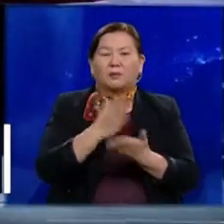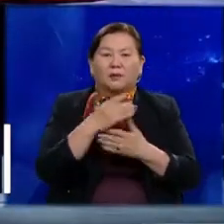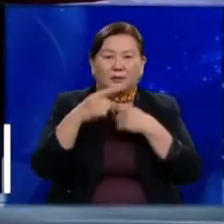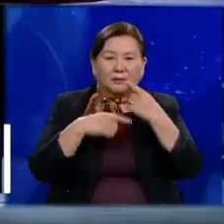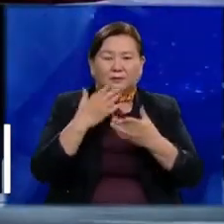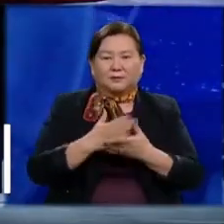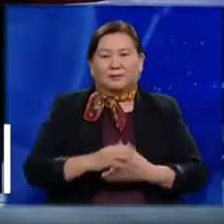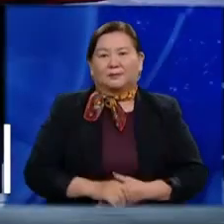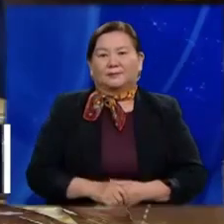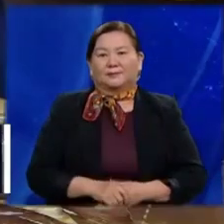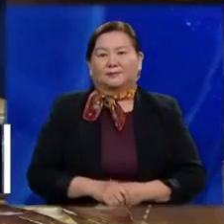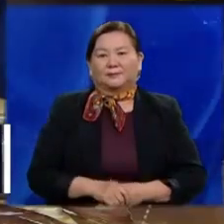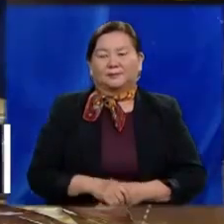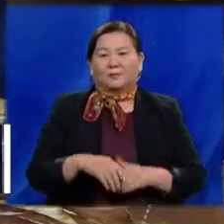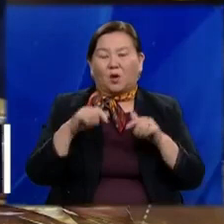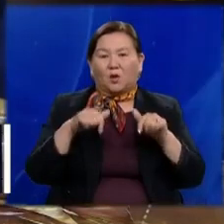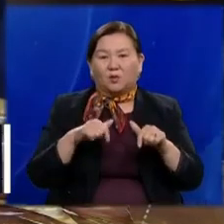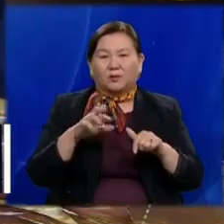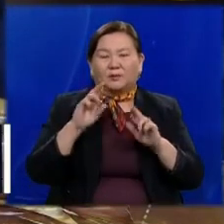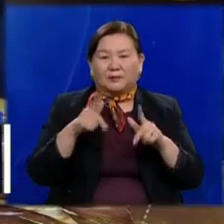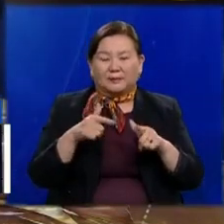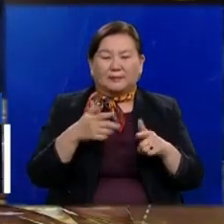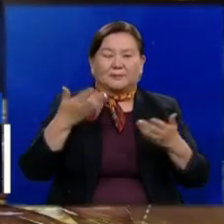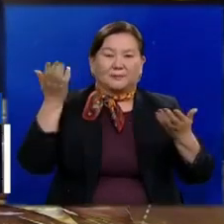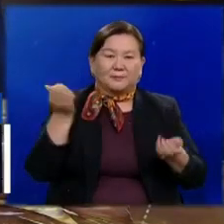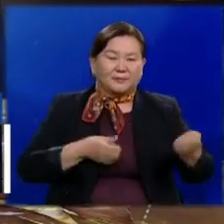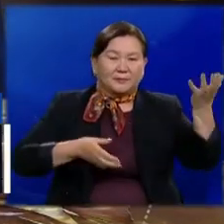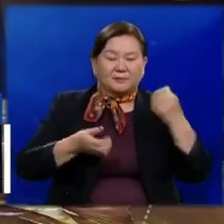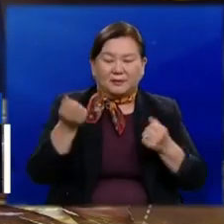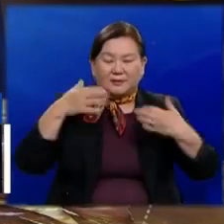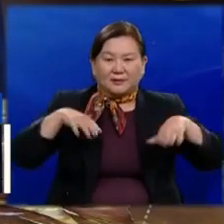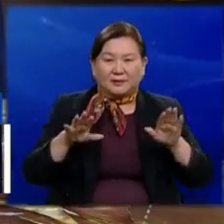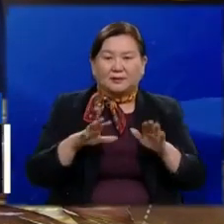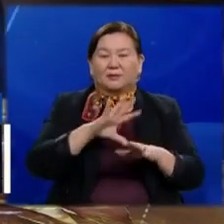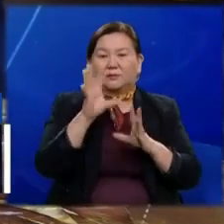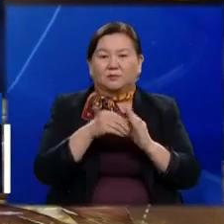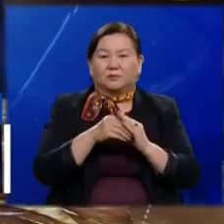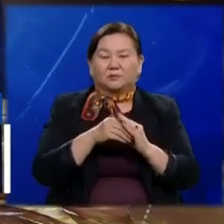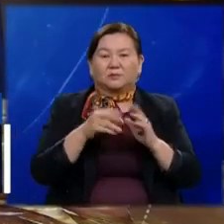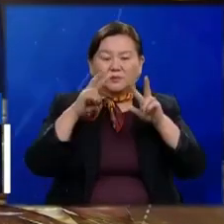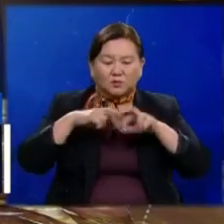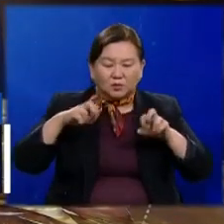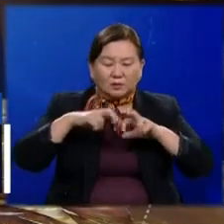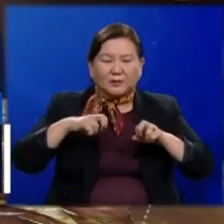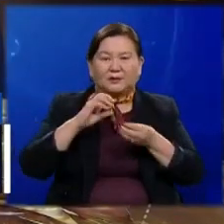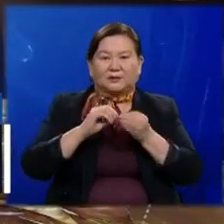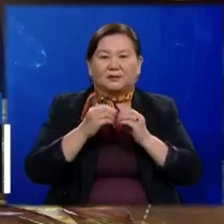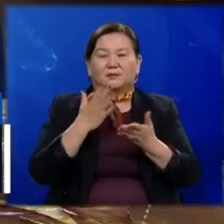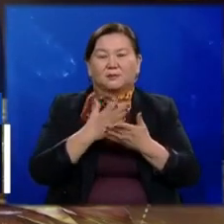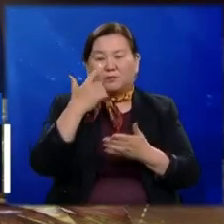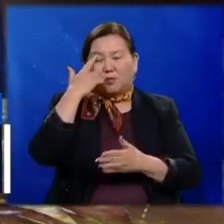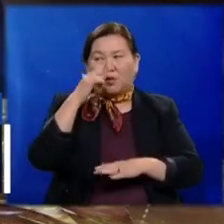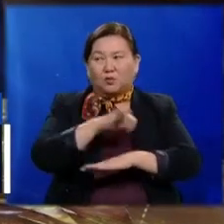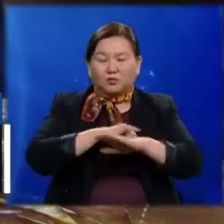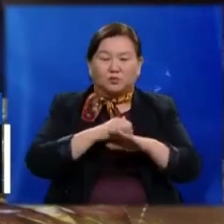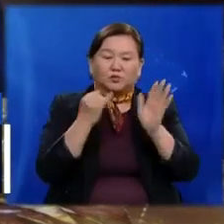байна. Одоо яг биелгээгээр дагнаад сүүлийн 4 жил би өөрө судалгаа хийж байгаа. Өнөөдөр Монгол улсын